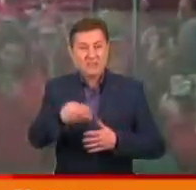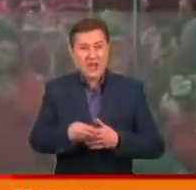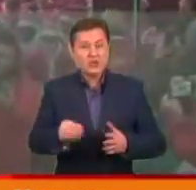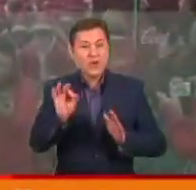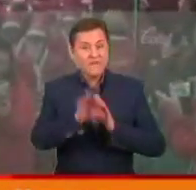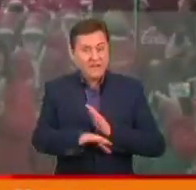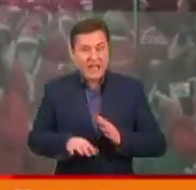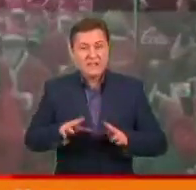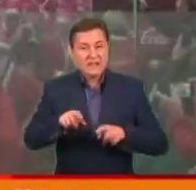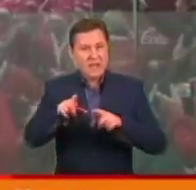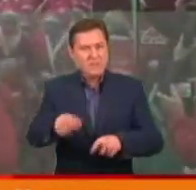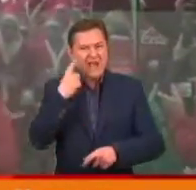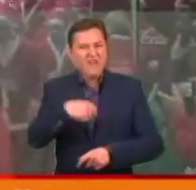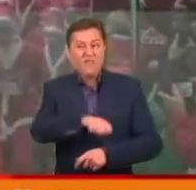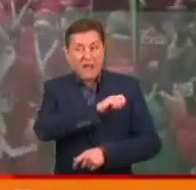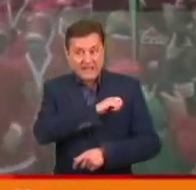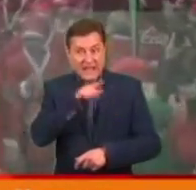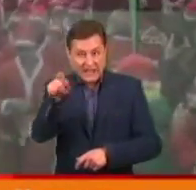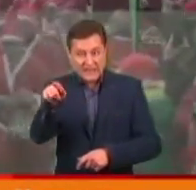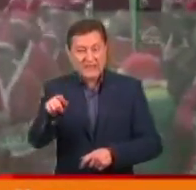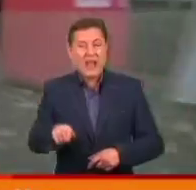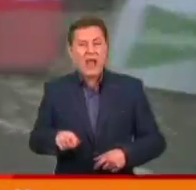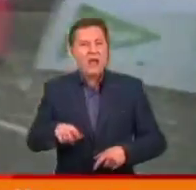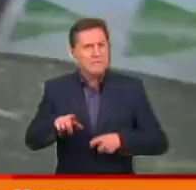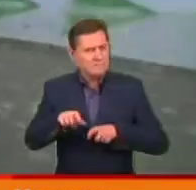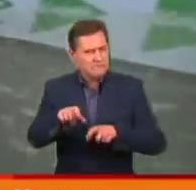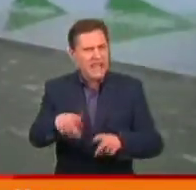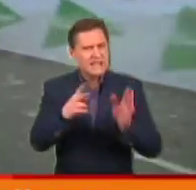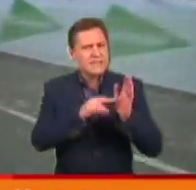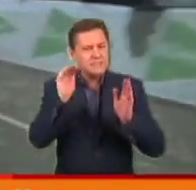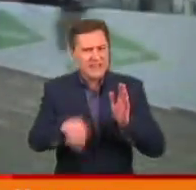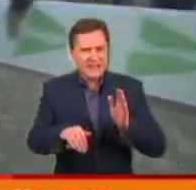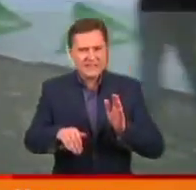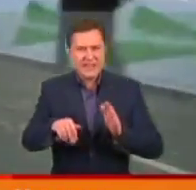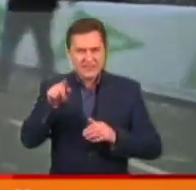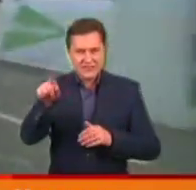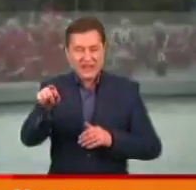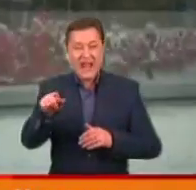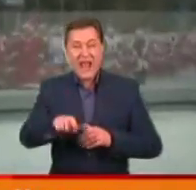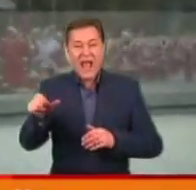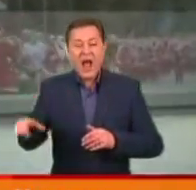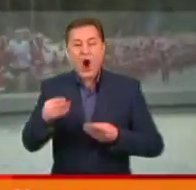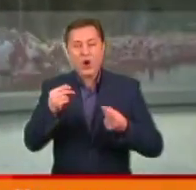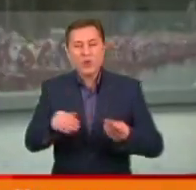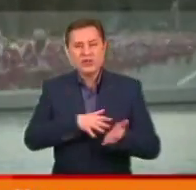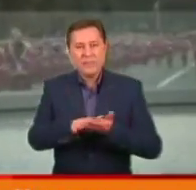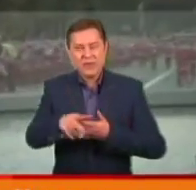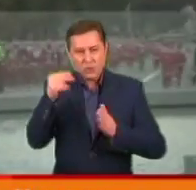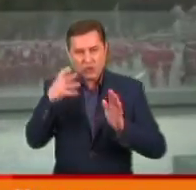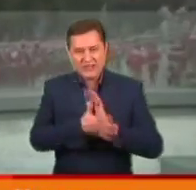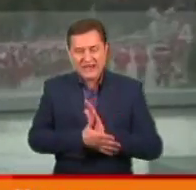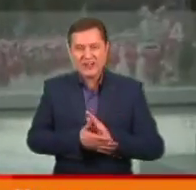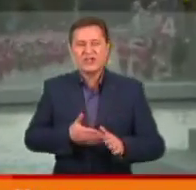Найбільший забіг влаштували в Мадриді. Тут дало ногам волю 7 тисяч сант. Гроші з акції підуть на дослідження в